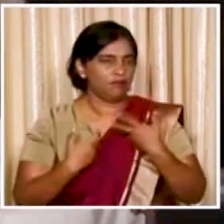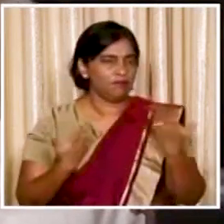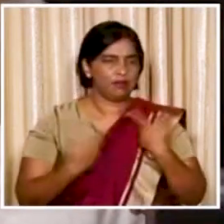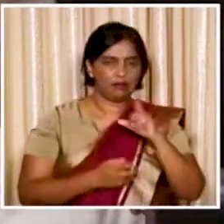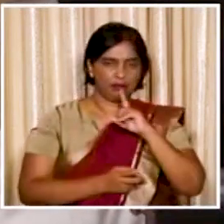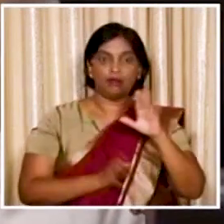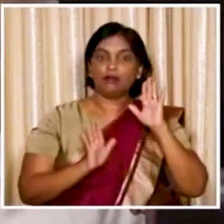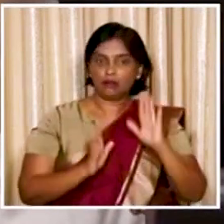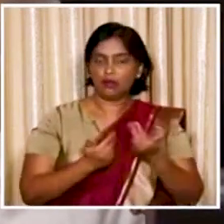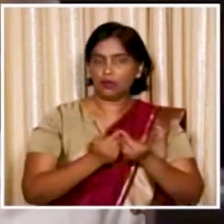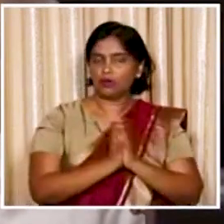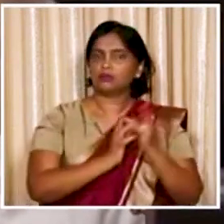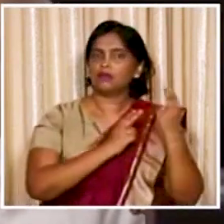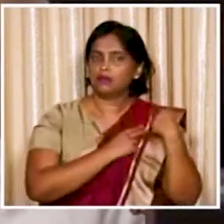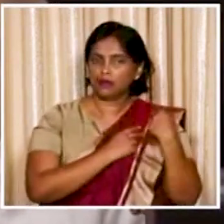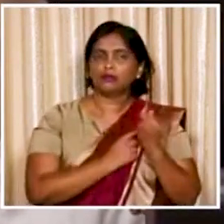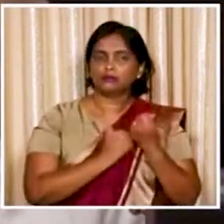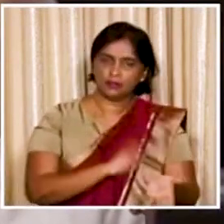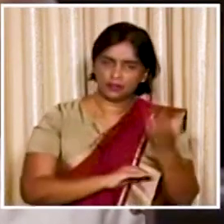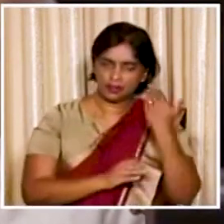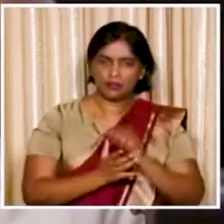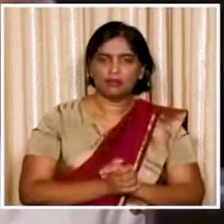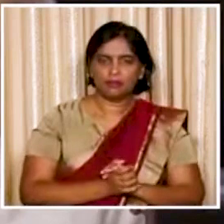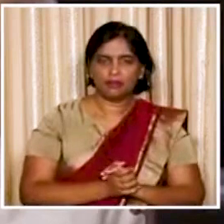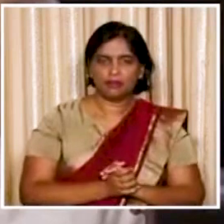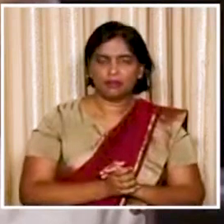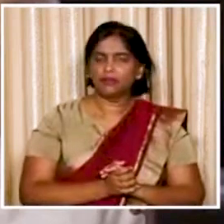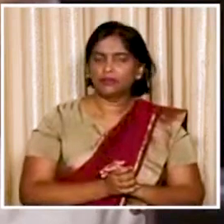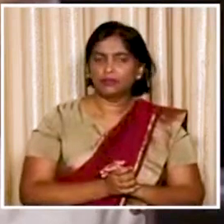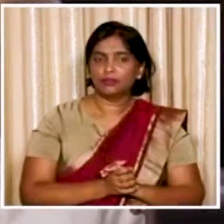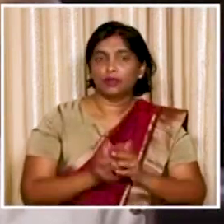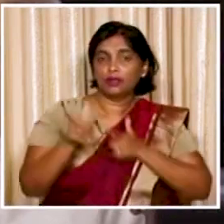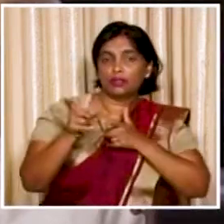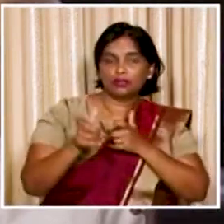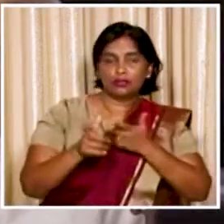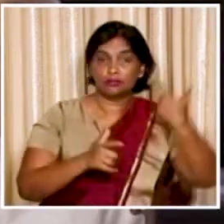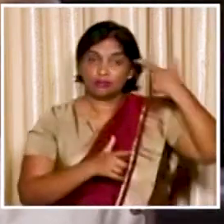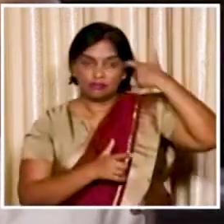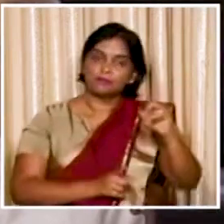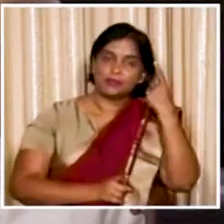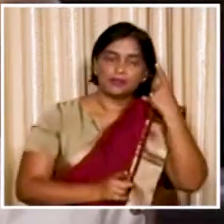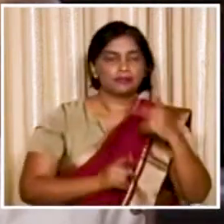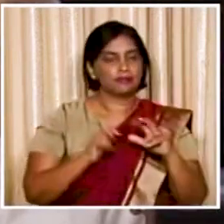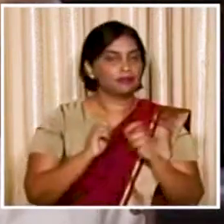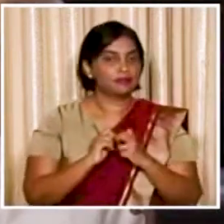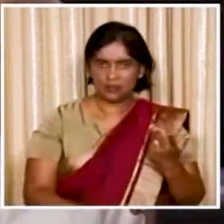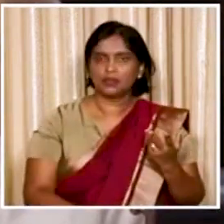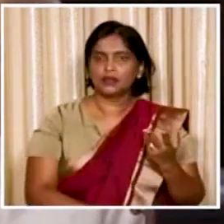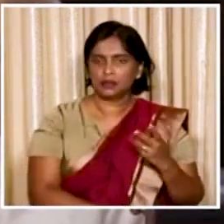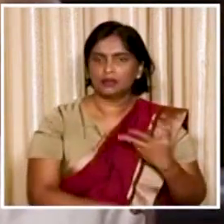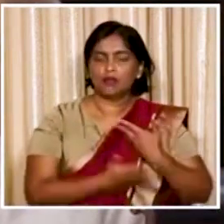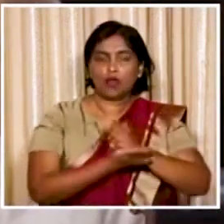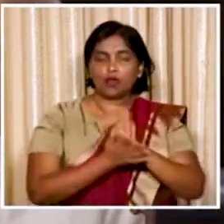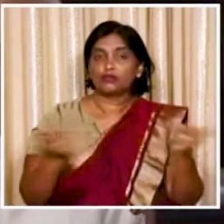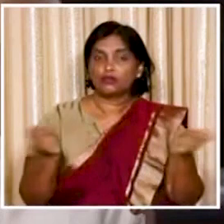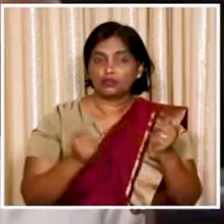කියන්නේ එහෙනම් තමන් බාර අරගෙන මේ ආර්ථිකය ගෙනියන්න කියලා එක එක අය තුවක්කුවක් දාලා ඔලුවට කියන්න බෑ මේක කරොත් මේක කඩාවැටෙනවා කොටස්